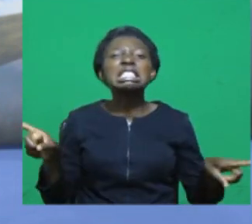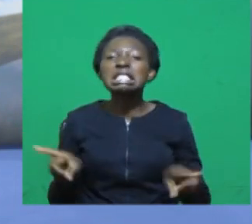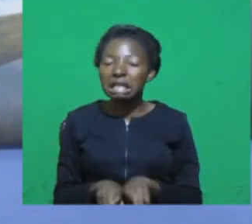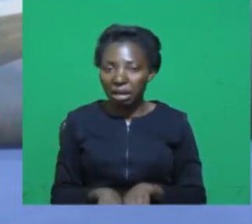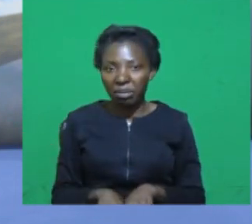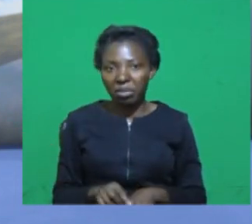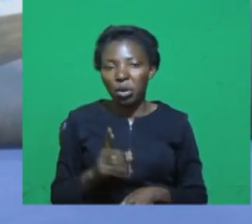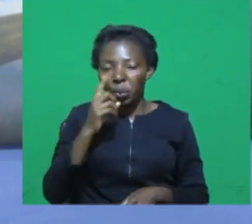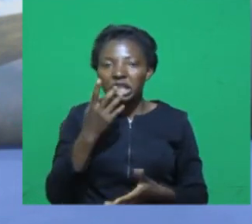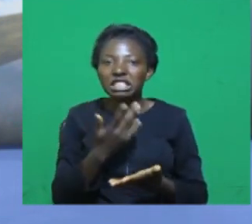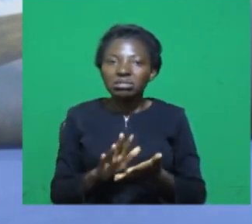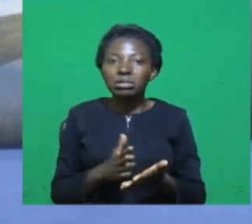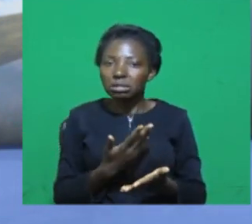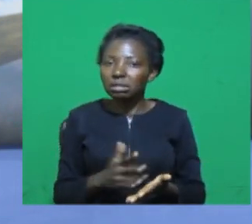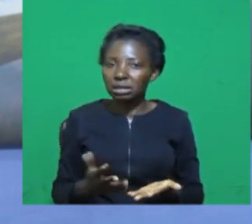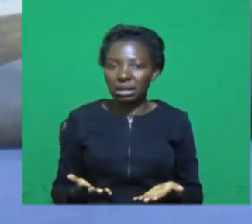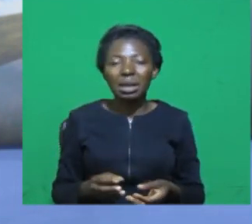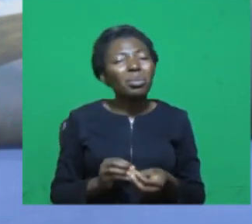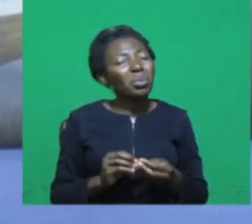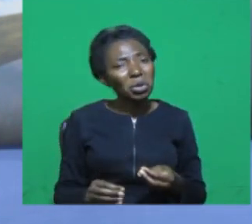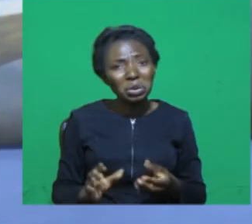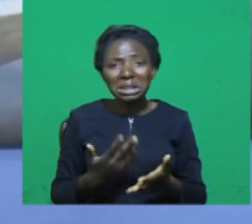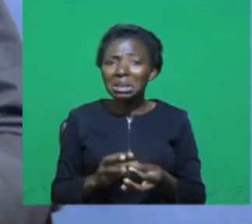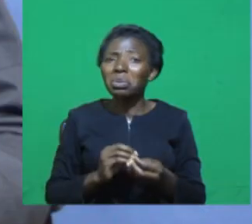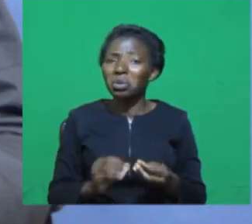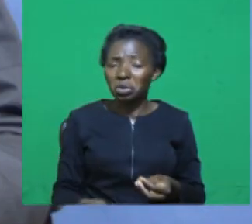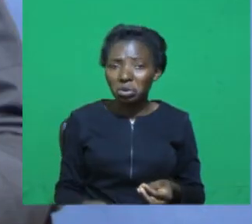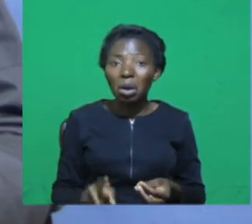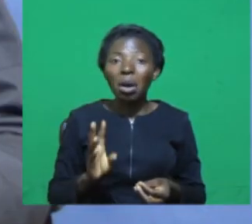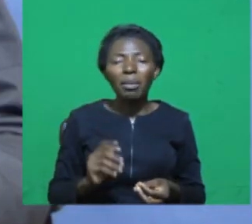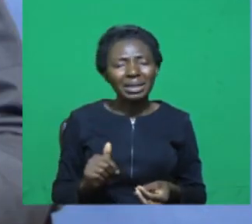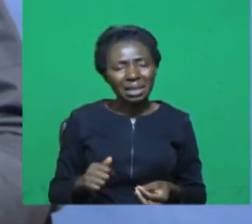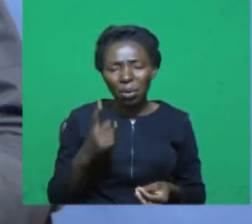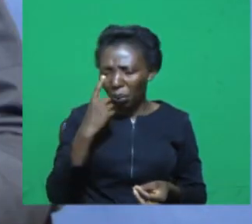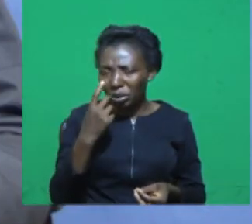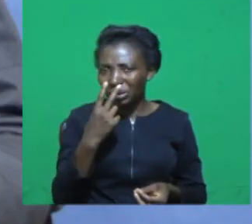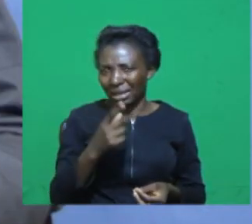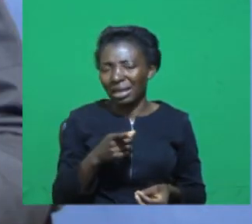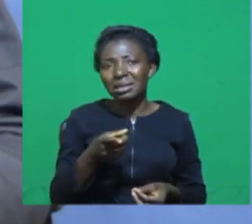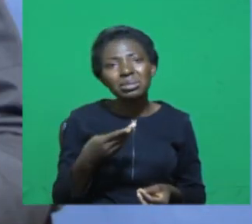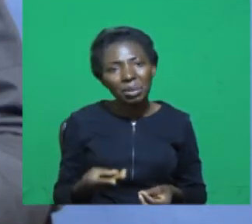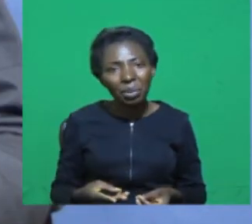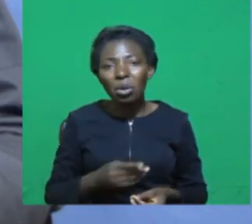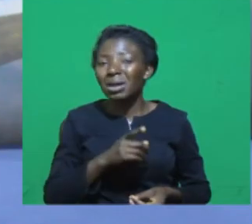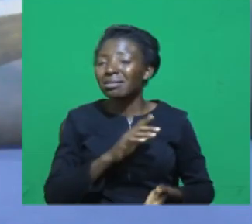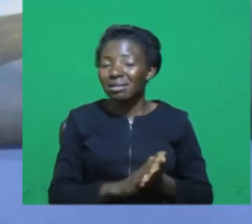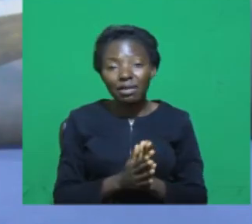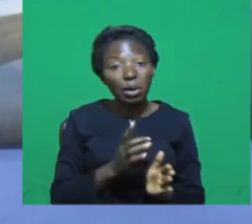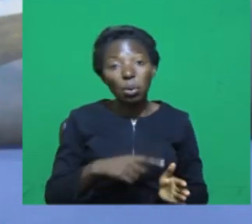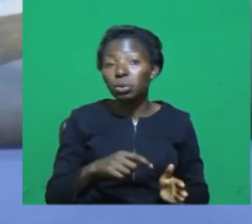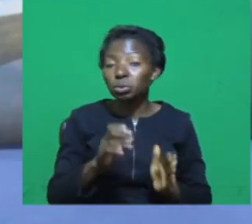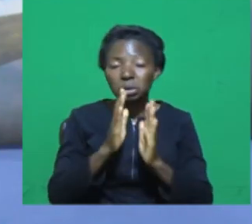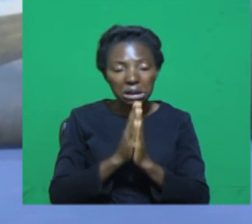yakafanana. Vaimbi vane mbiri, vekunze nevemuno. Asi uchitonyazva kuti vaimbi ava havazi vekuchechi,